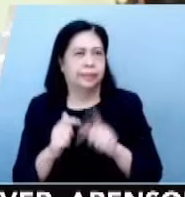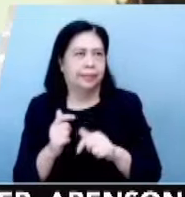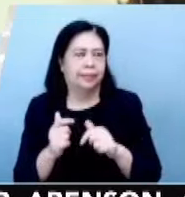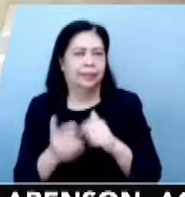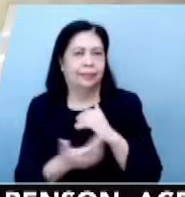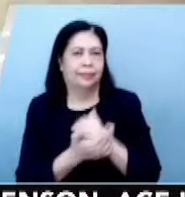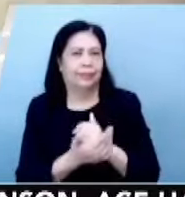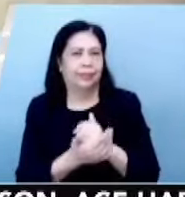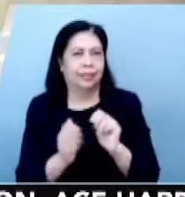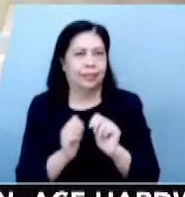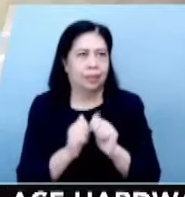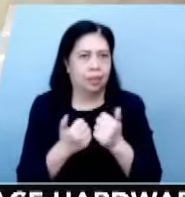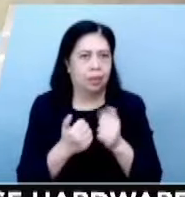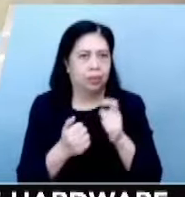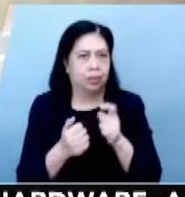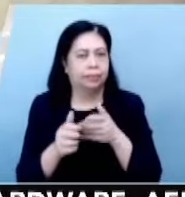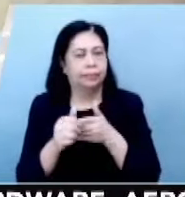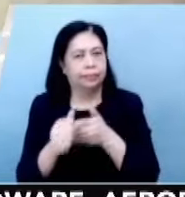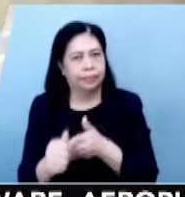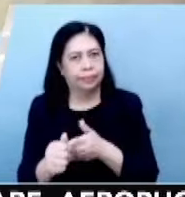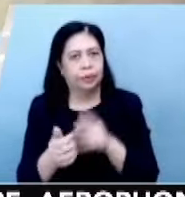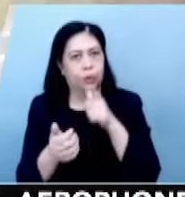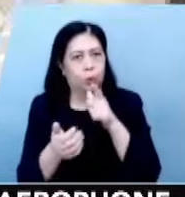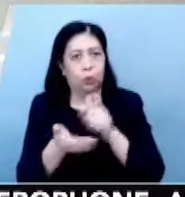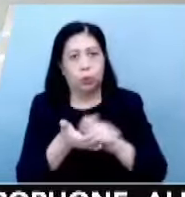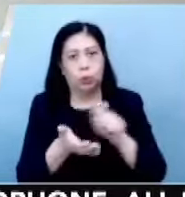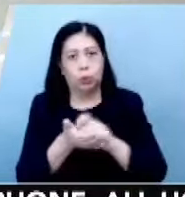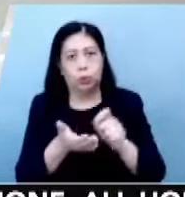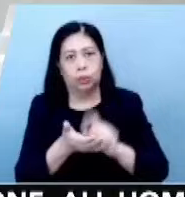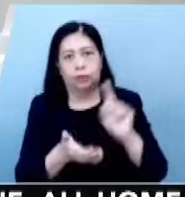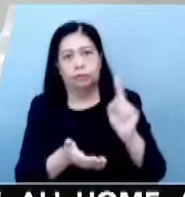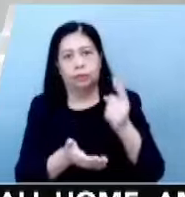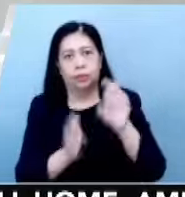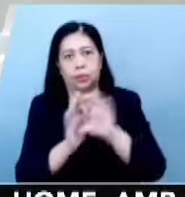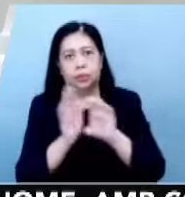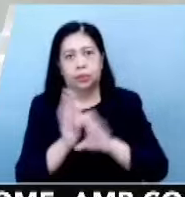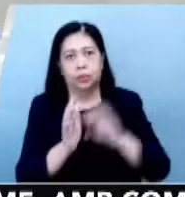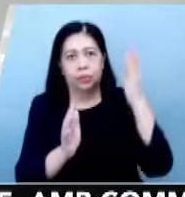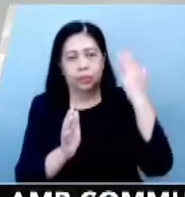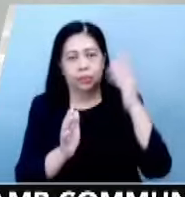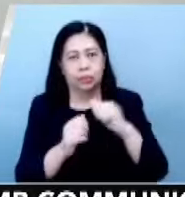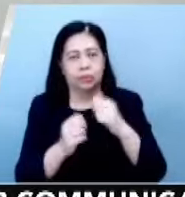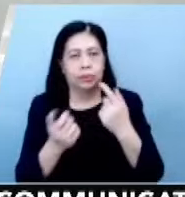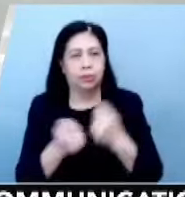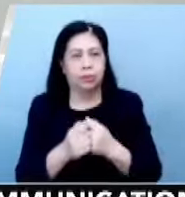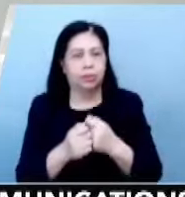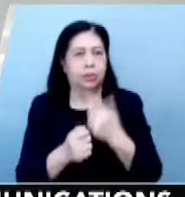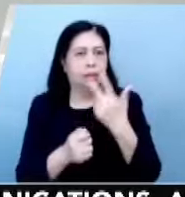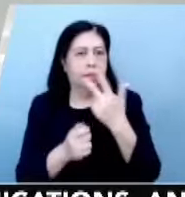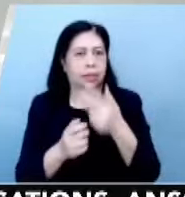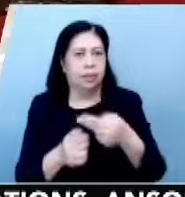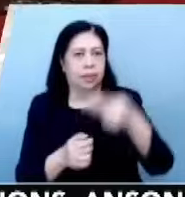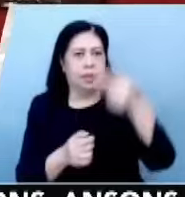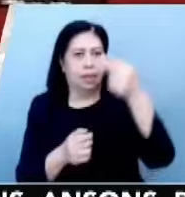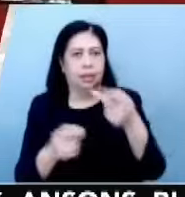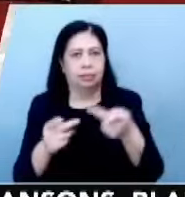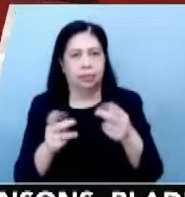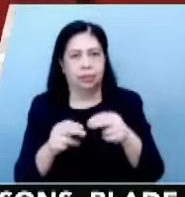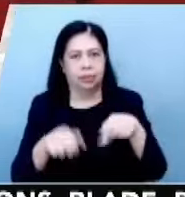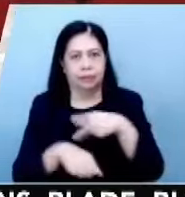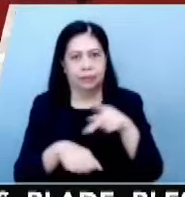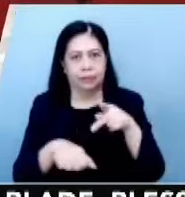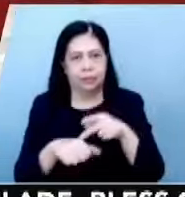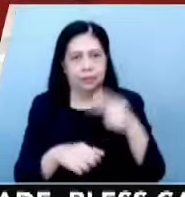dapat maging gabay ang mga sumulat ng unang konstitusyon ng bansa sa pagpunta ng tatlong pinakamatataas na lider ng bansa sa